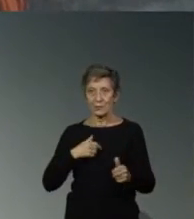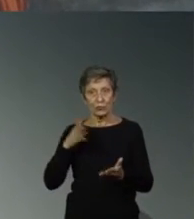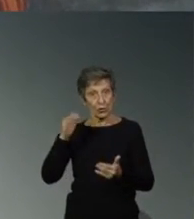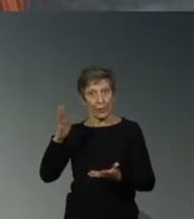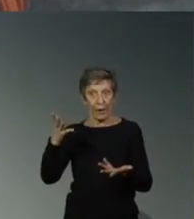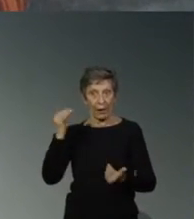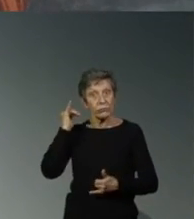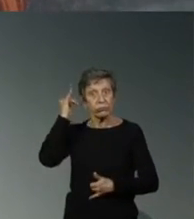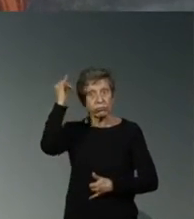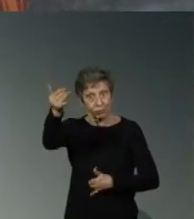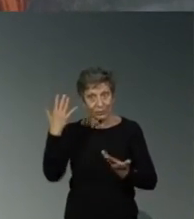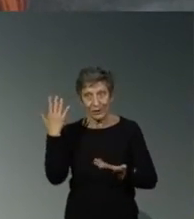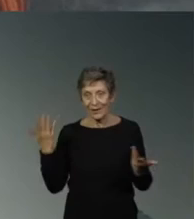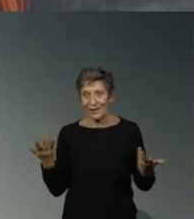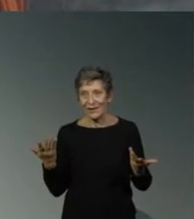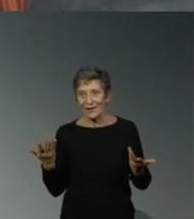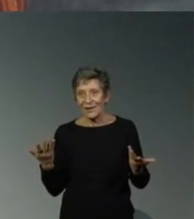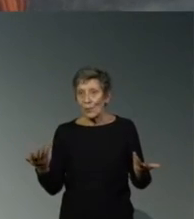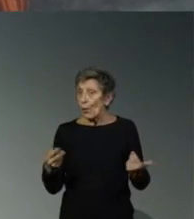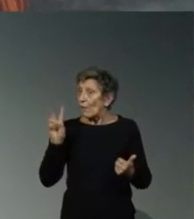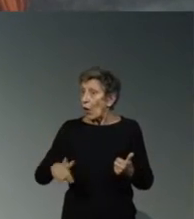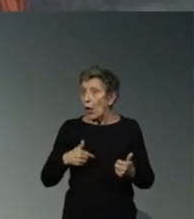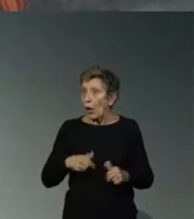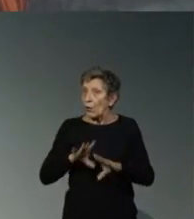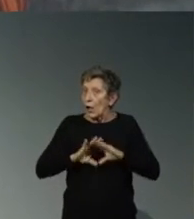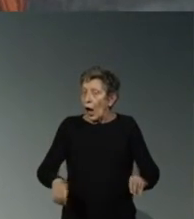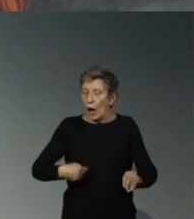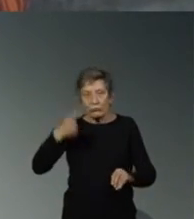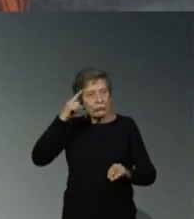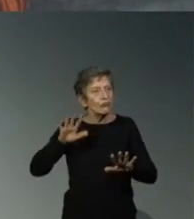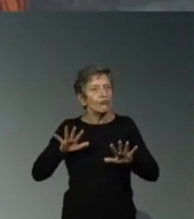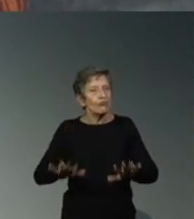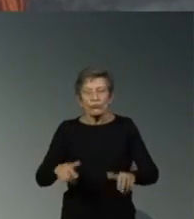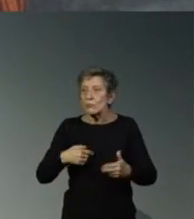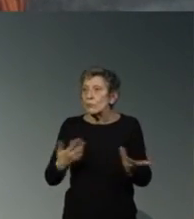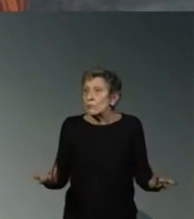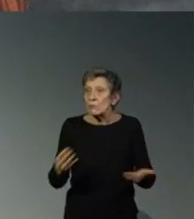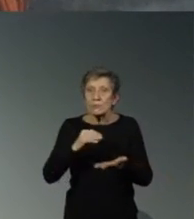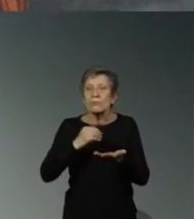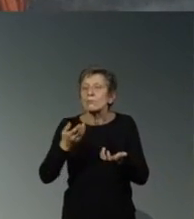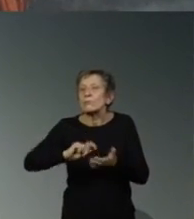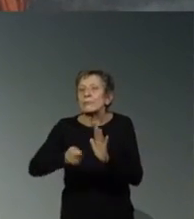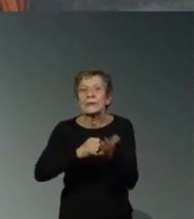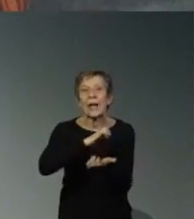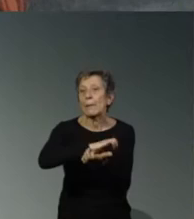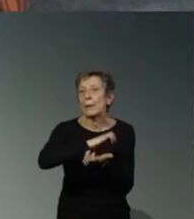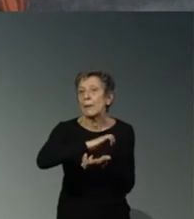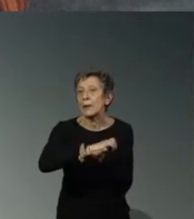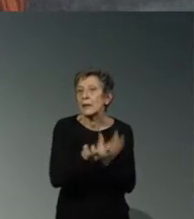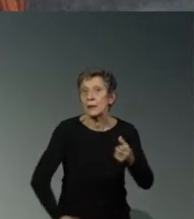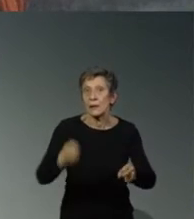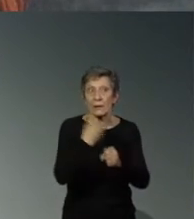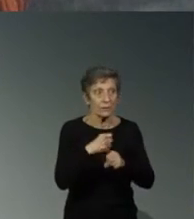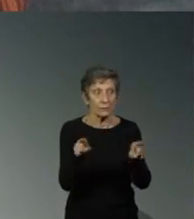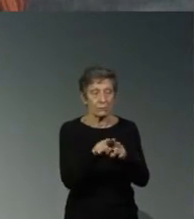longtemps. Mais moi, je garde mon calme vis-à-vis de tout ça. Il faut savoir que quand l'imprimerie est arrivée, ça a été une